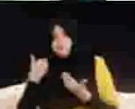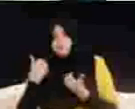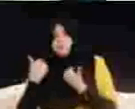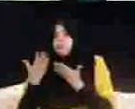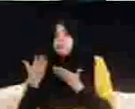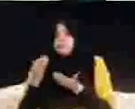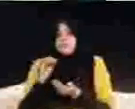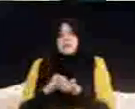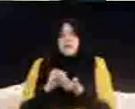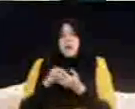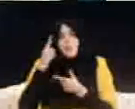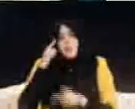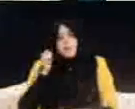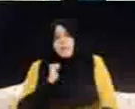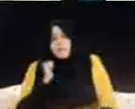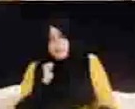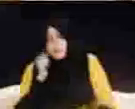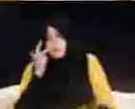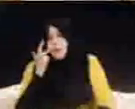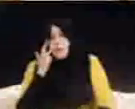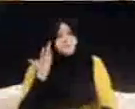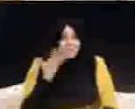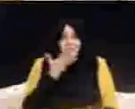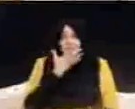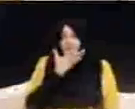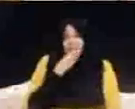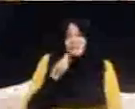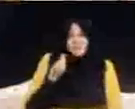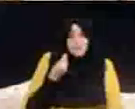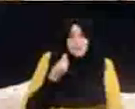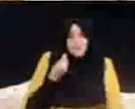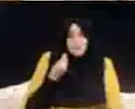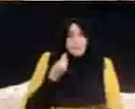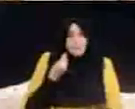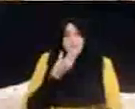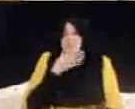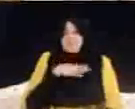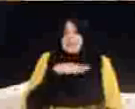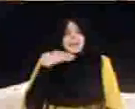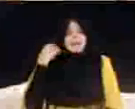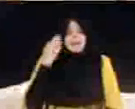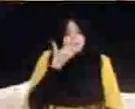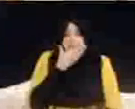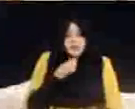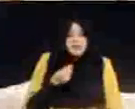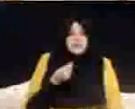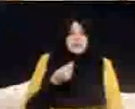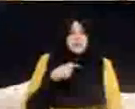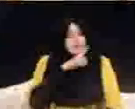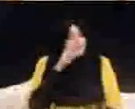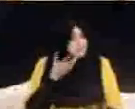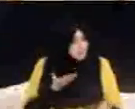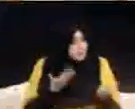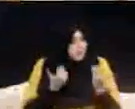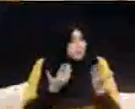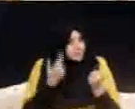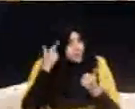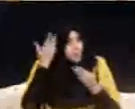على باباه وعلى إمه وكذا، هذا شيء جميل، شيء جميل جدا، ندعو إليه ونحفز